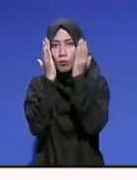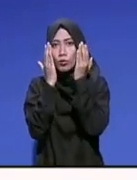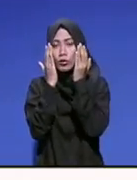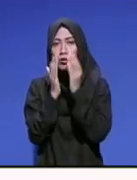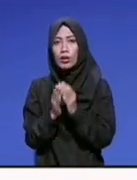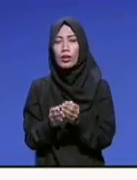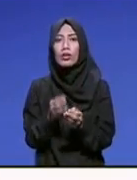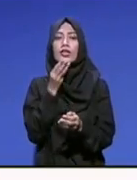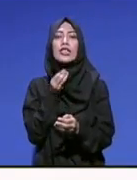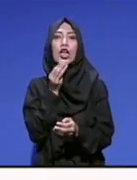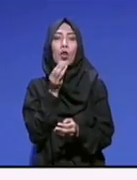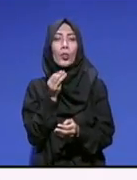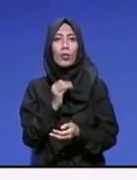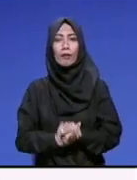jenggot.